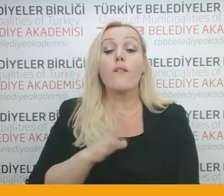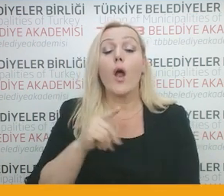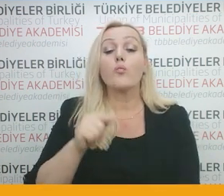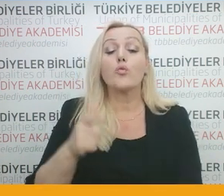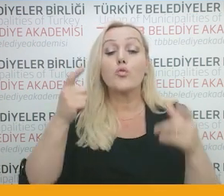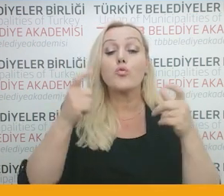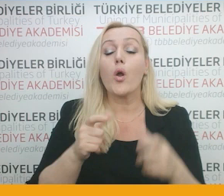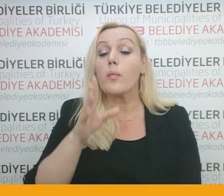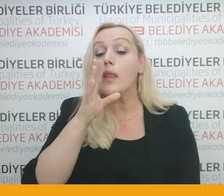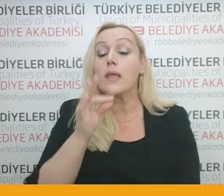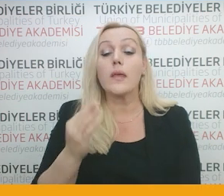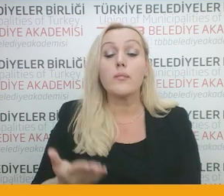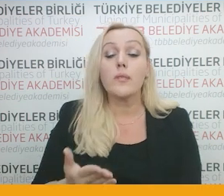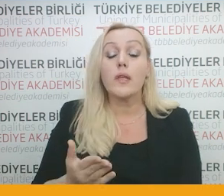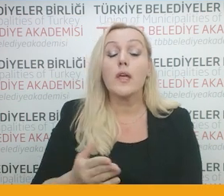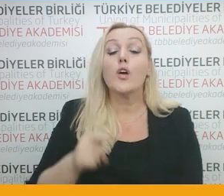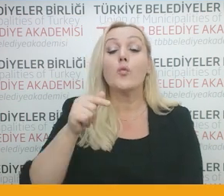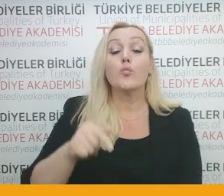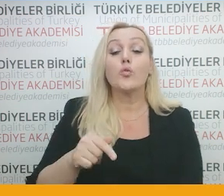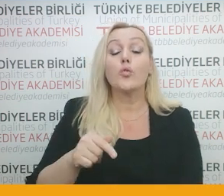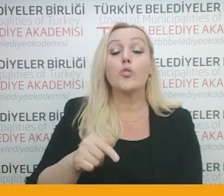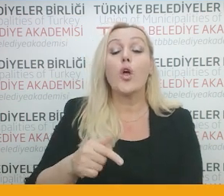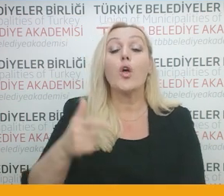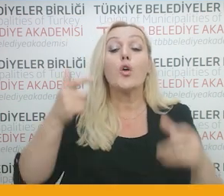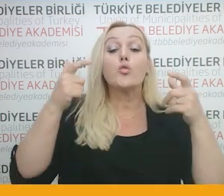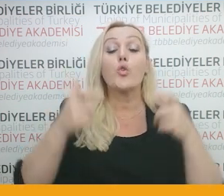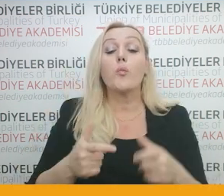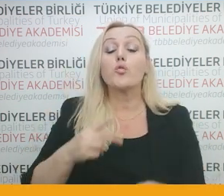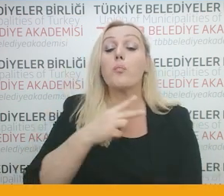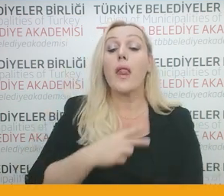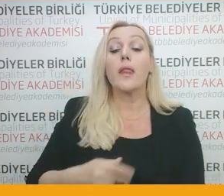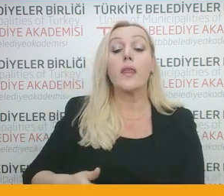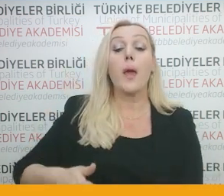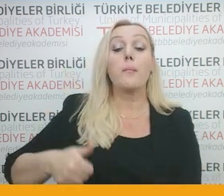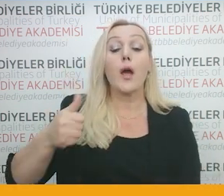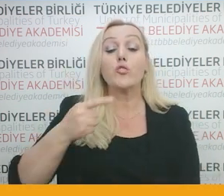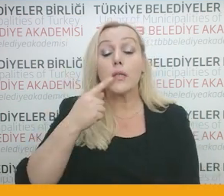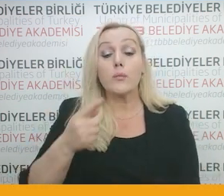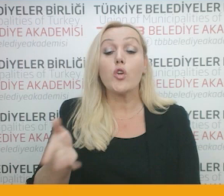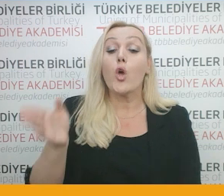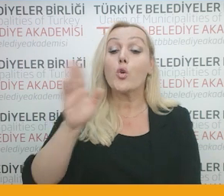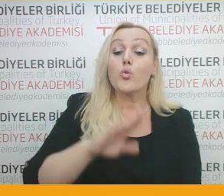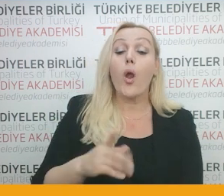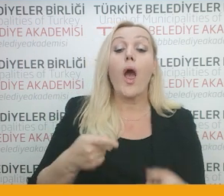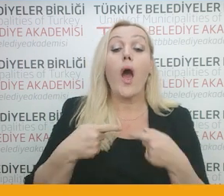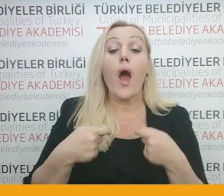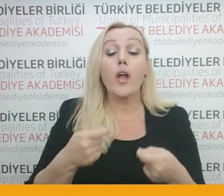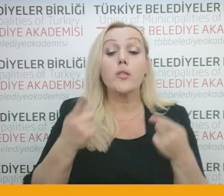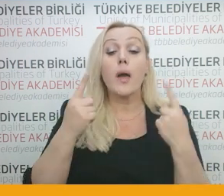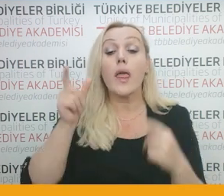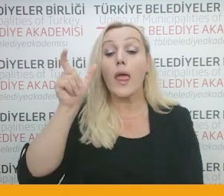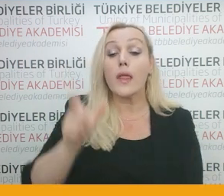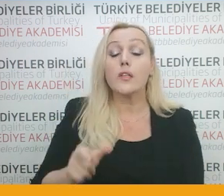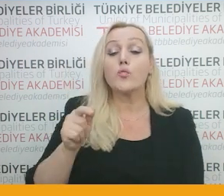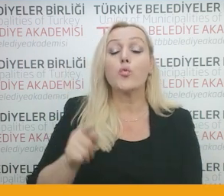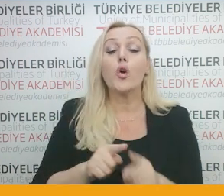sorumluluğunu kime yüklemiş? Üst yönetici olarak sorumlu A. Yani belediye başkanı sorumlu demiş. Daha sonra harcama yetkilisi bu sürecin kontrolünün